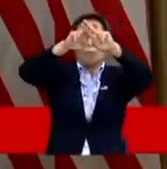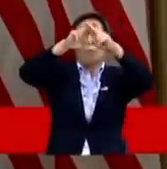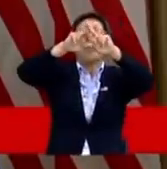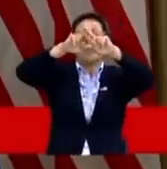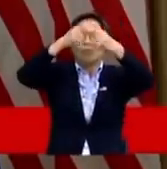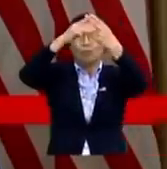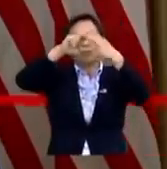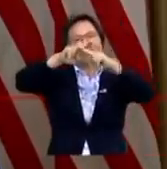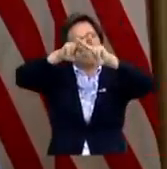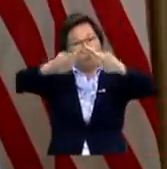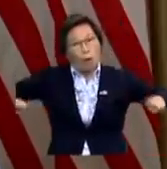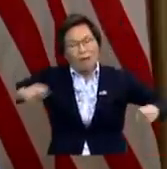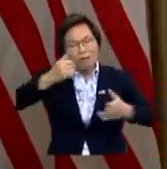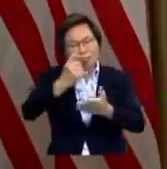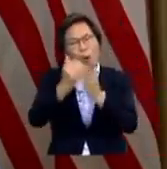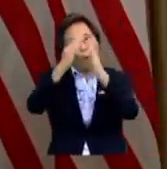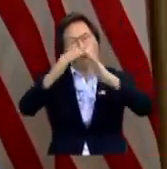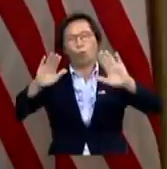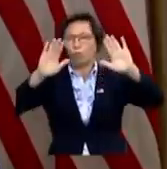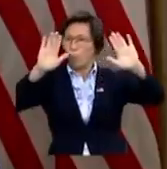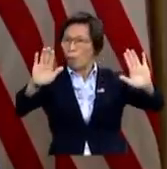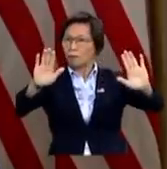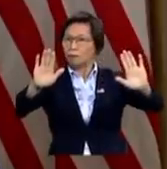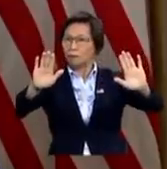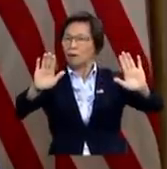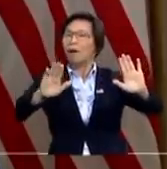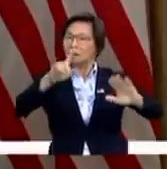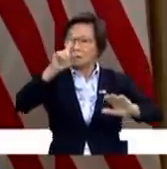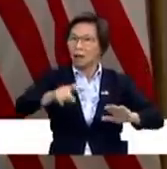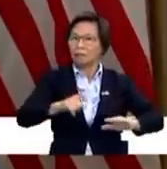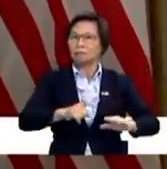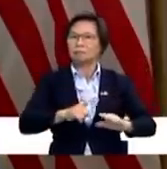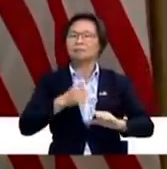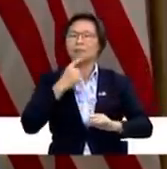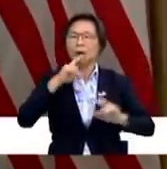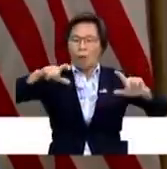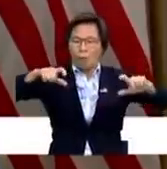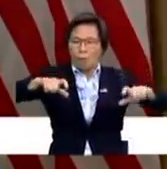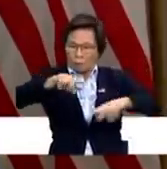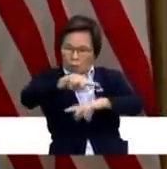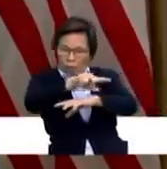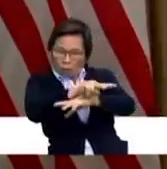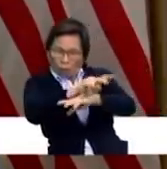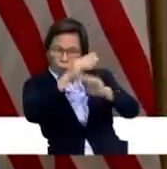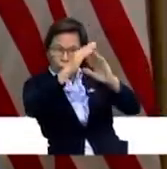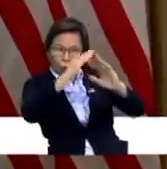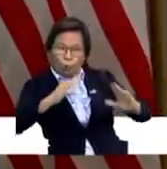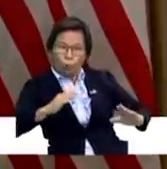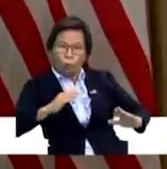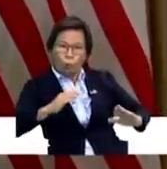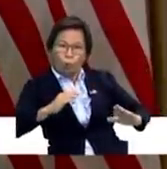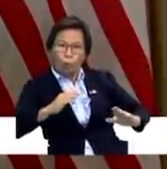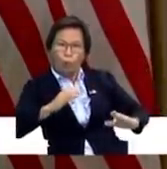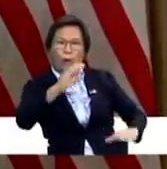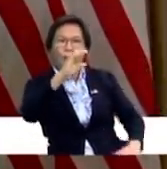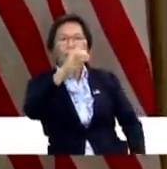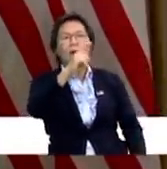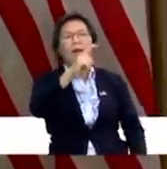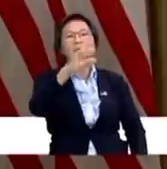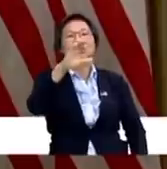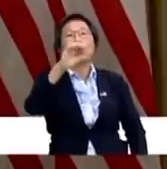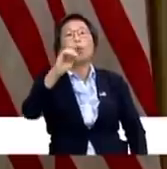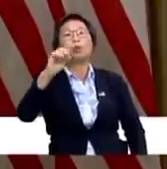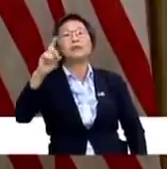Ajib di rumah saja dan diberikan perintah pengawasan dan pembahagian di rumah atau x-seo